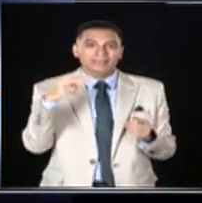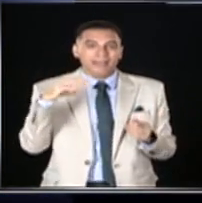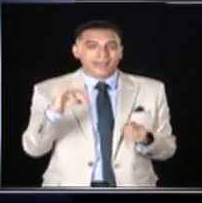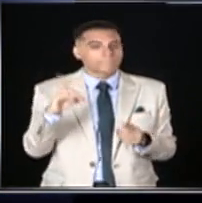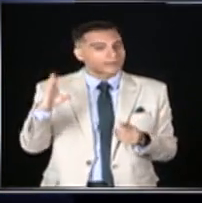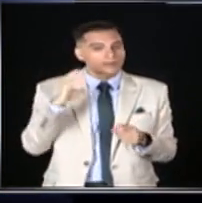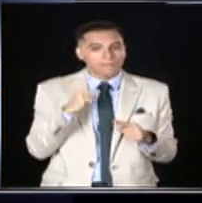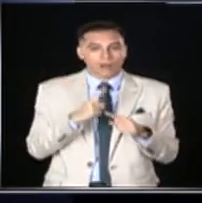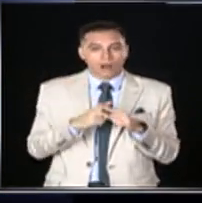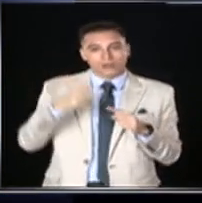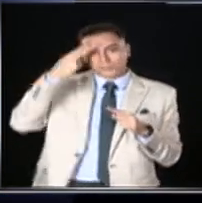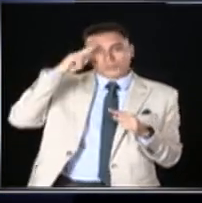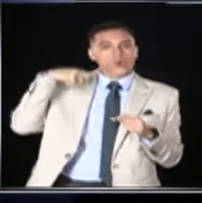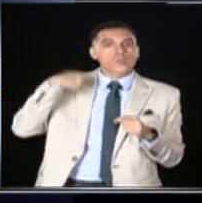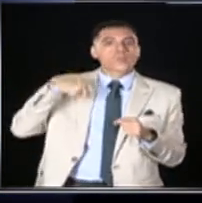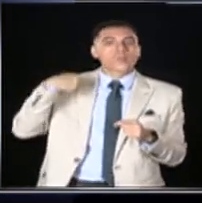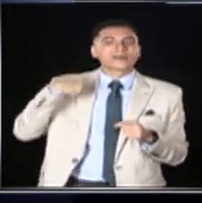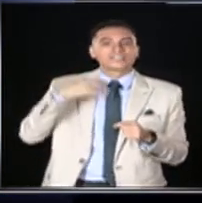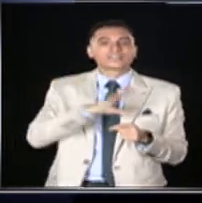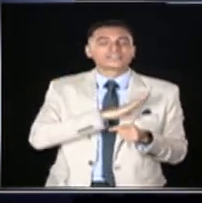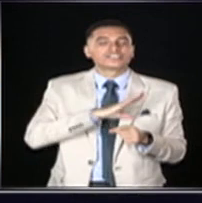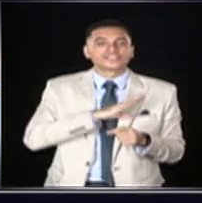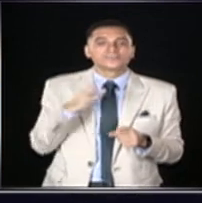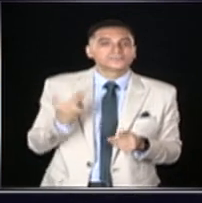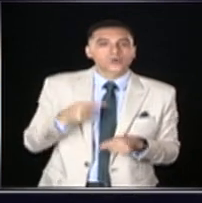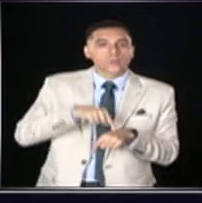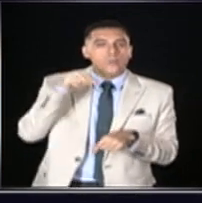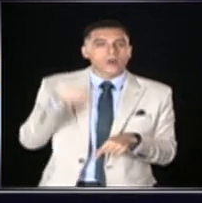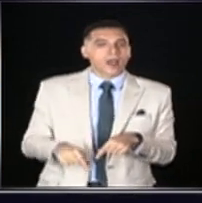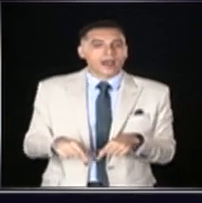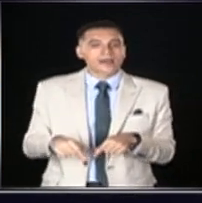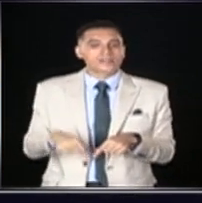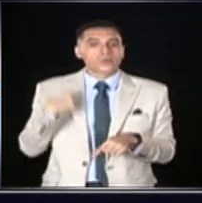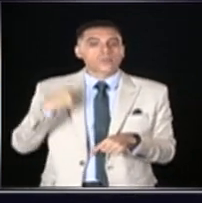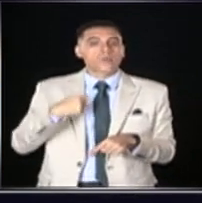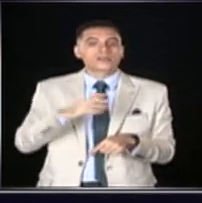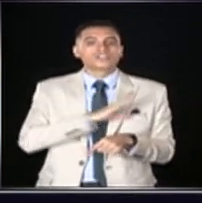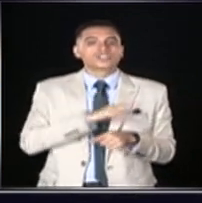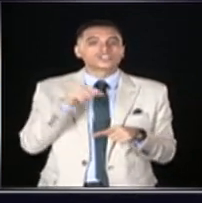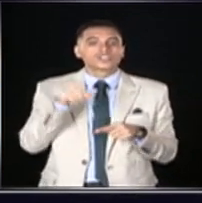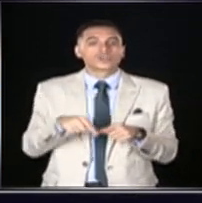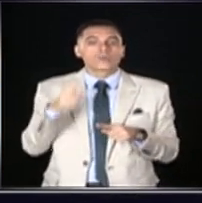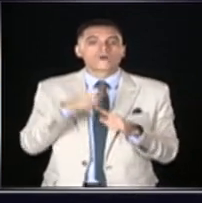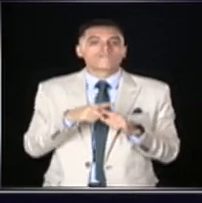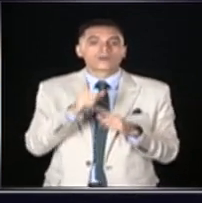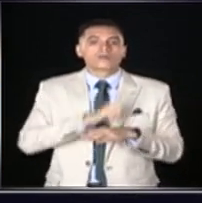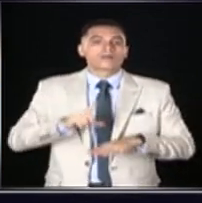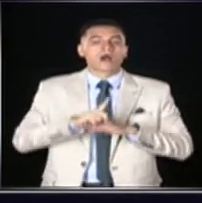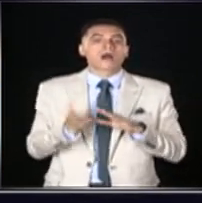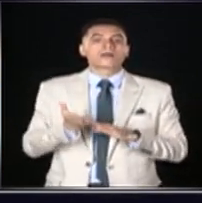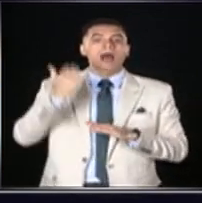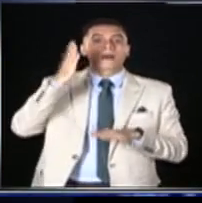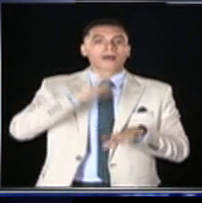فرصة 20 نقطة. كان وقتها وزير الحربية والقائد العام